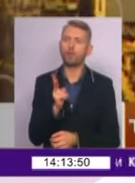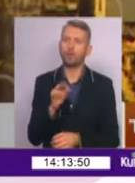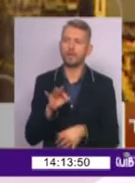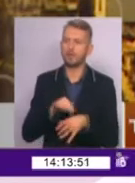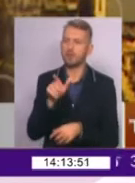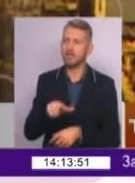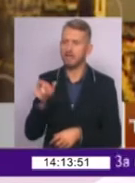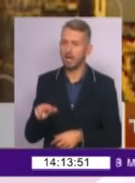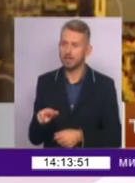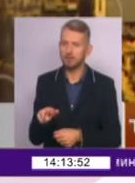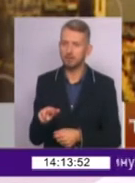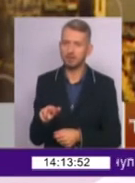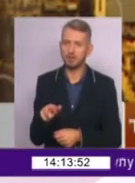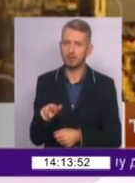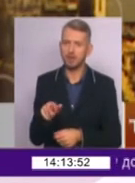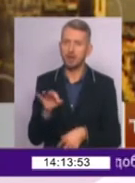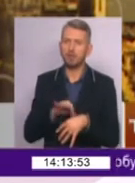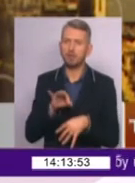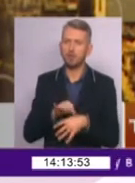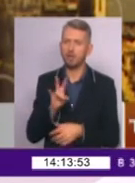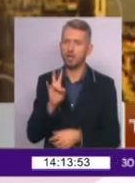пацієнтів хворіє на